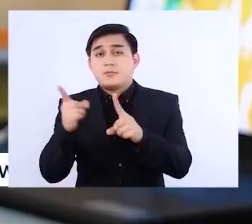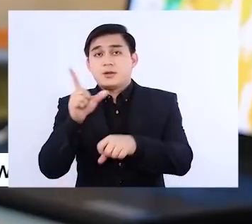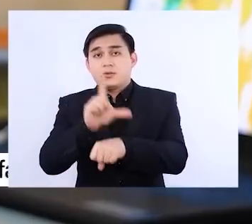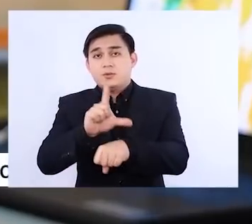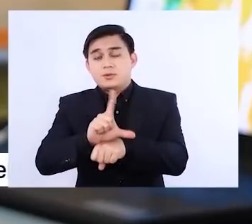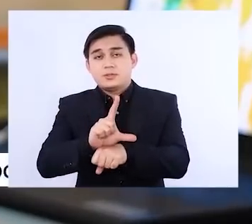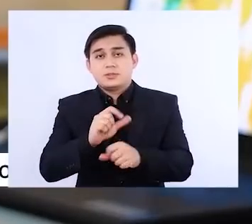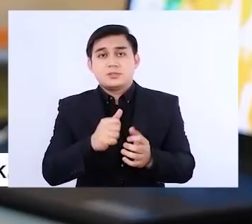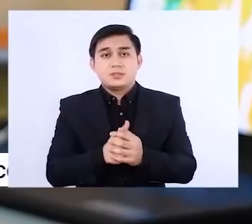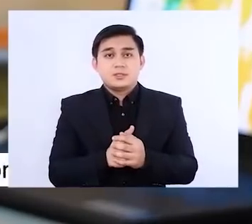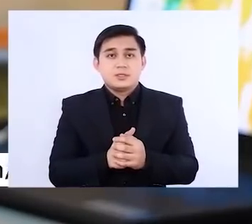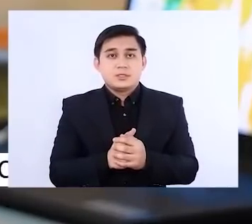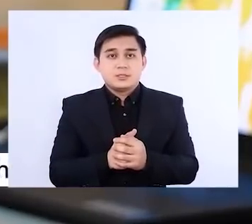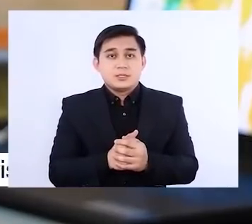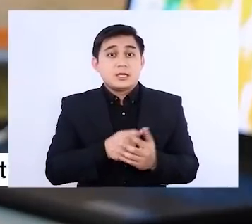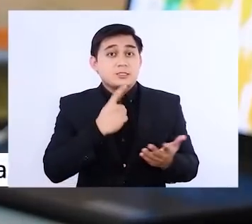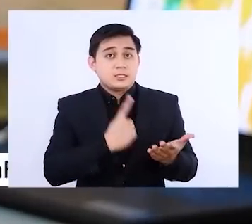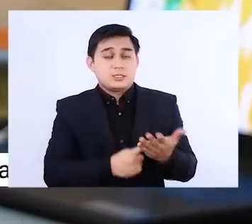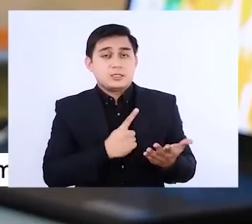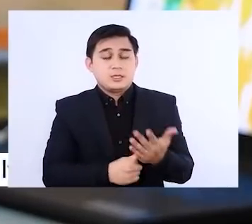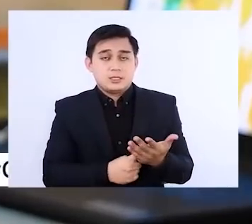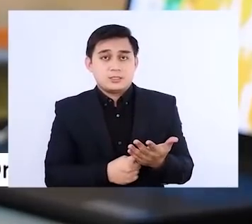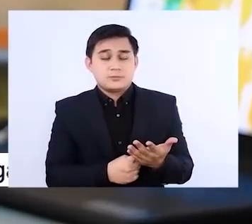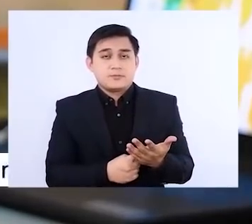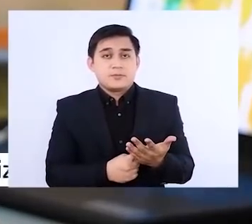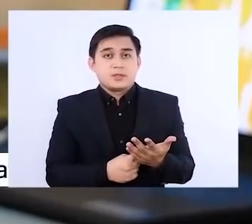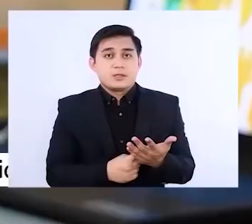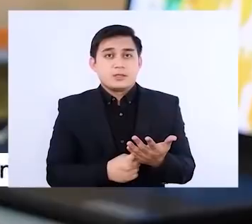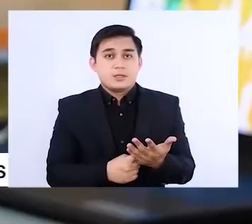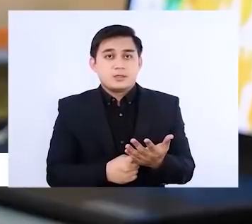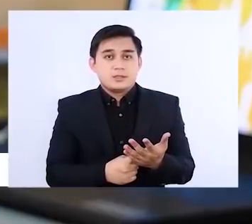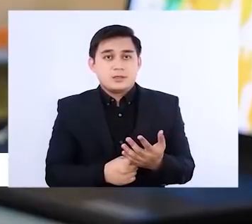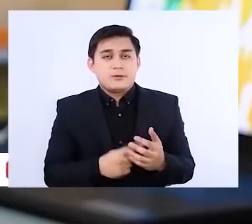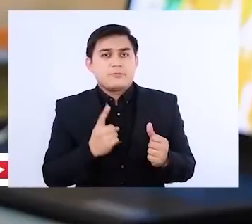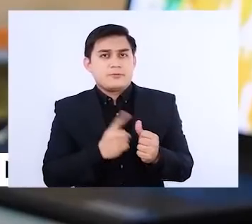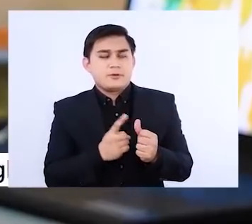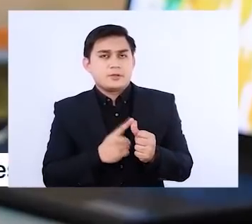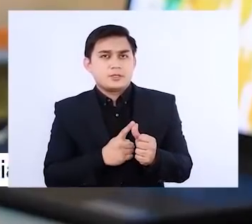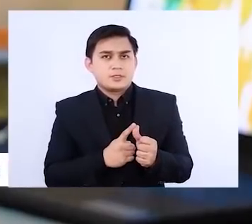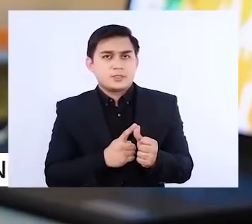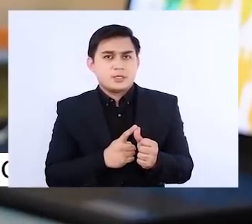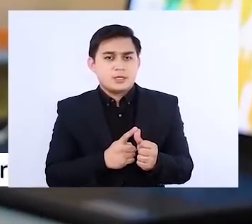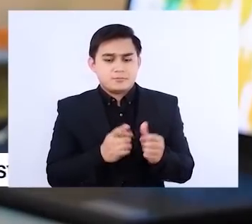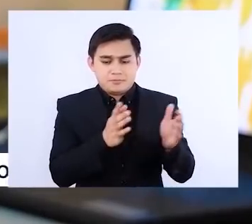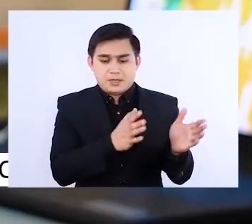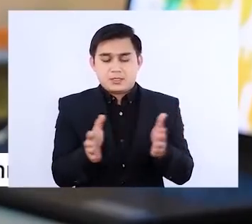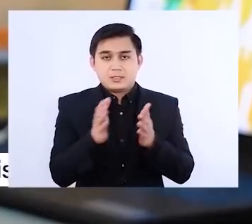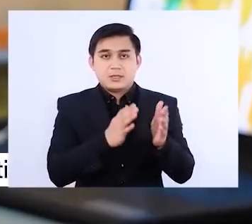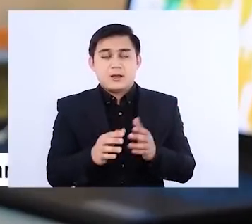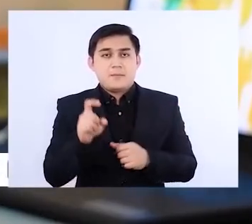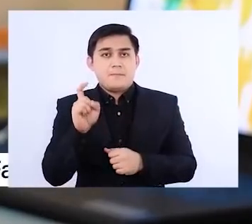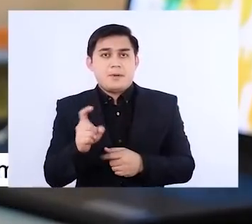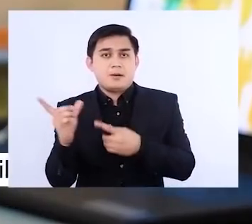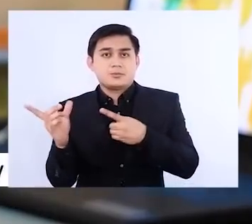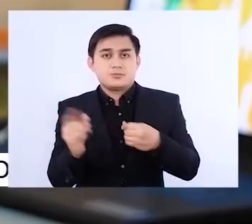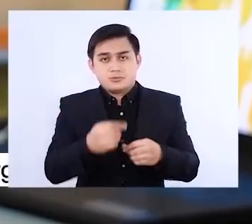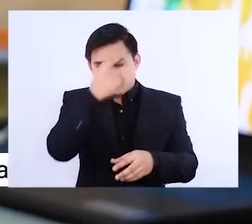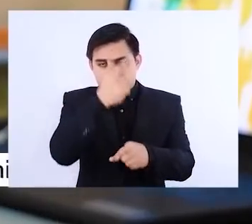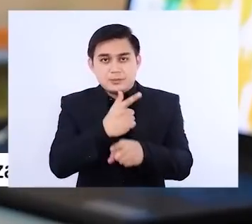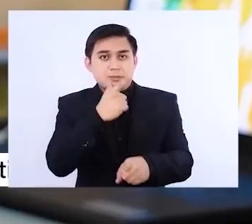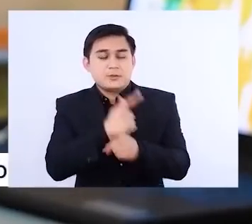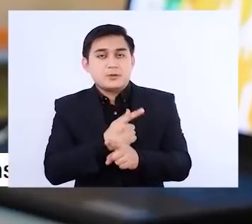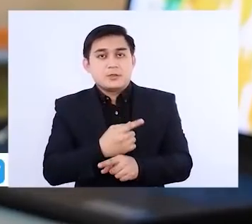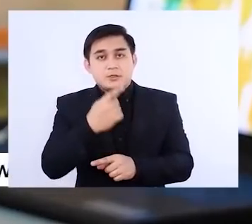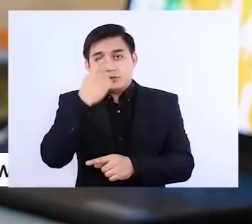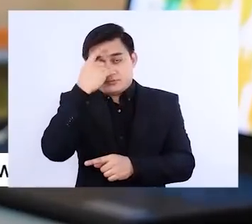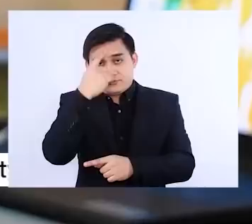lugar. Pinalakay po dito ang mga pangunahing paghahanda na dapat na maisagawa ng mga kapatid